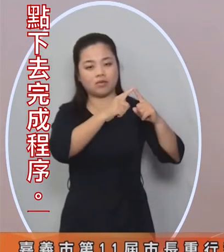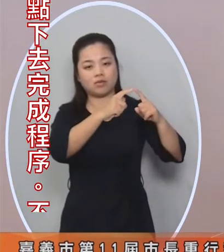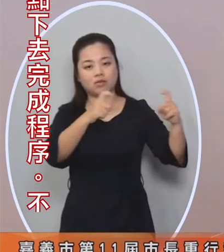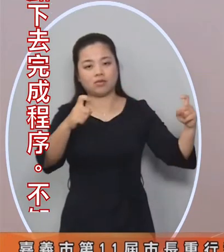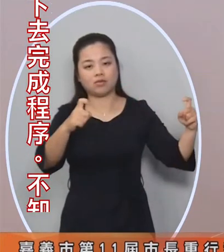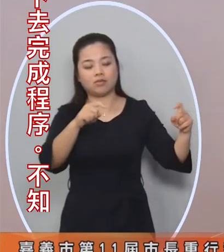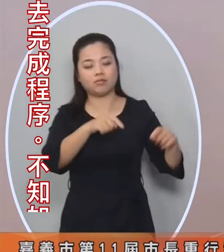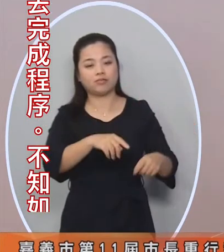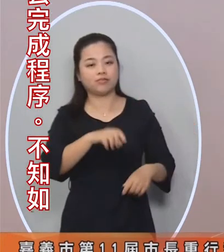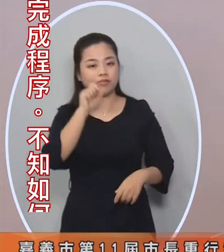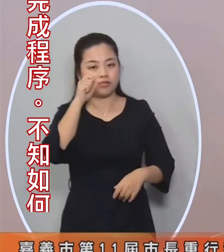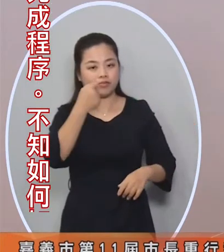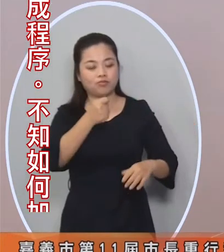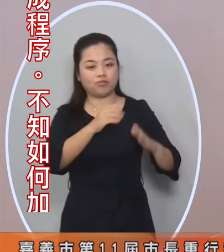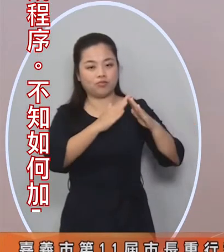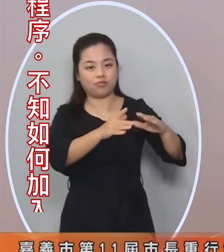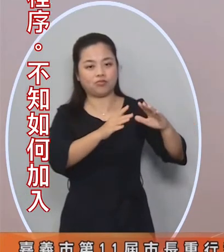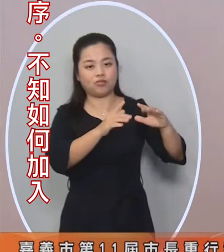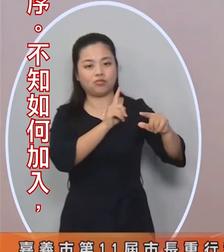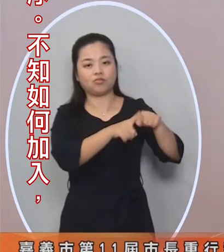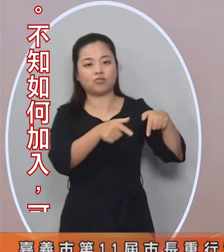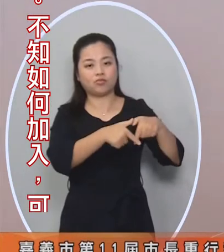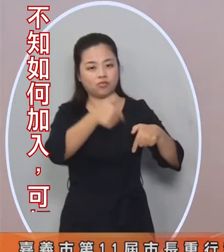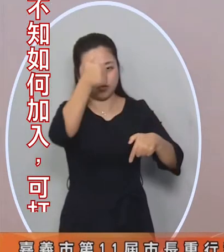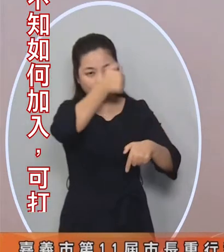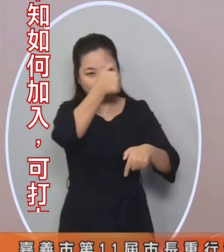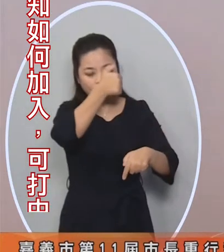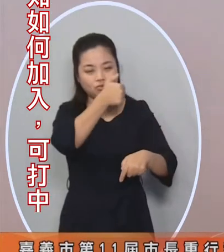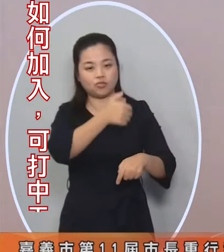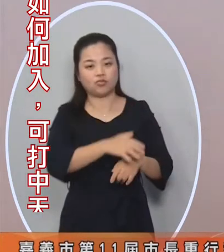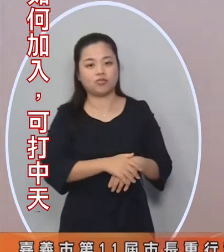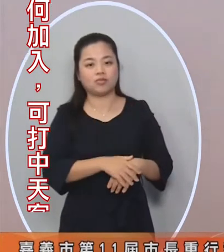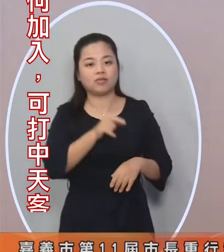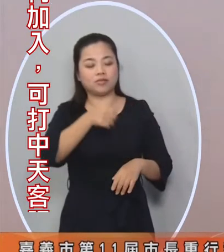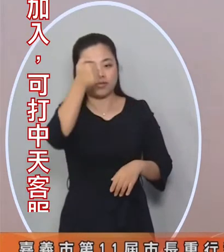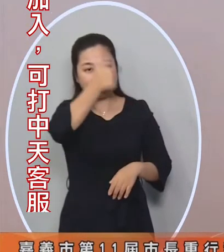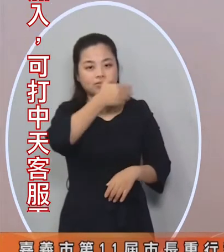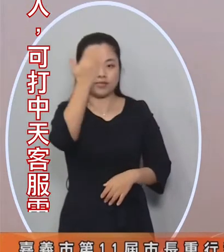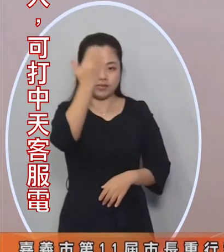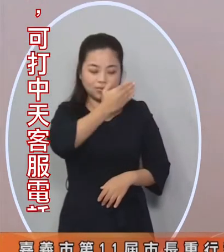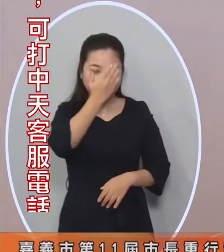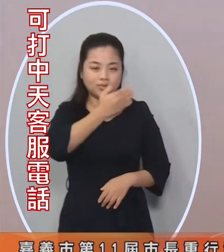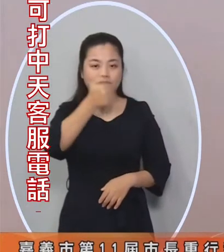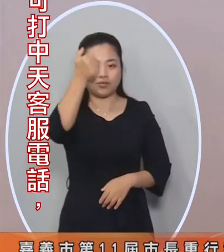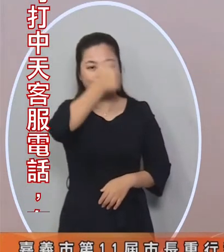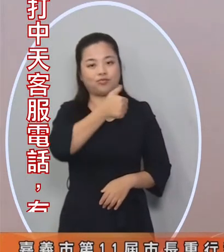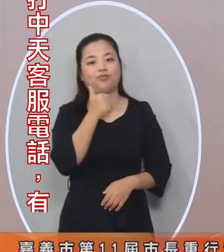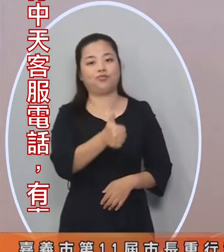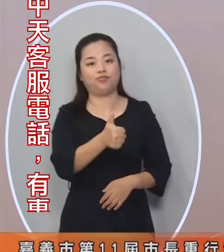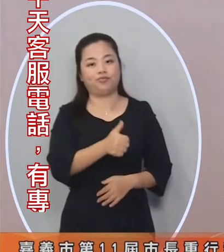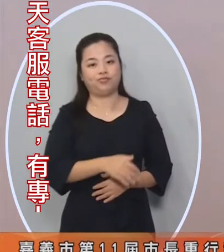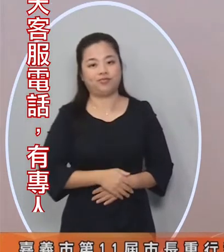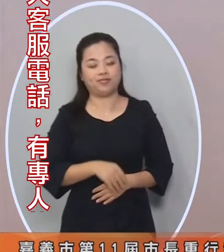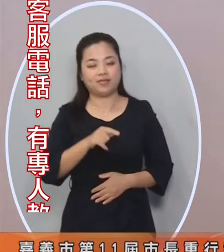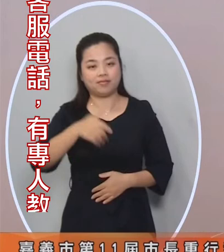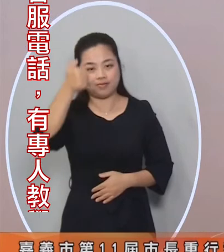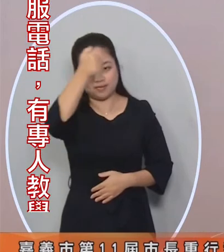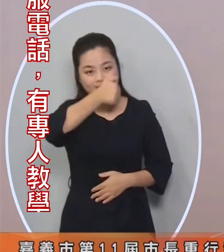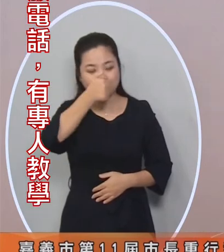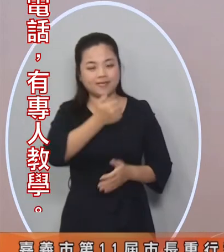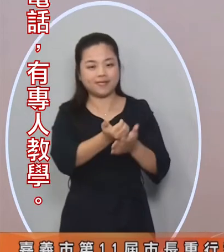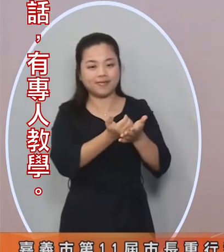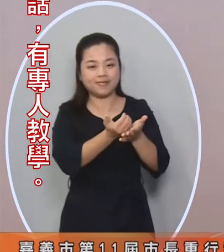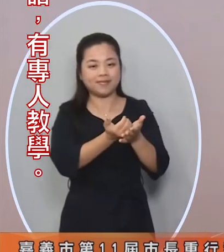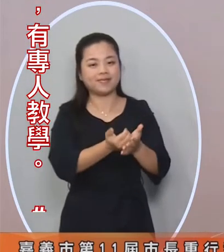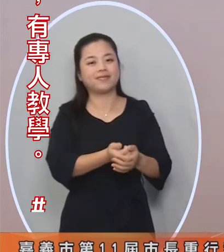义，咱的市中心虽然较老，但是咱的老是老的美，老的好。然后我们说，这是一个老的刚刚